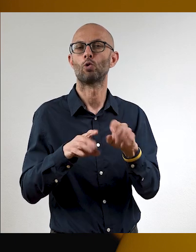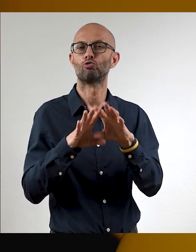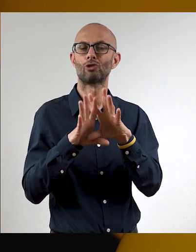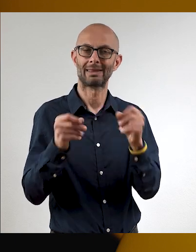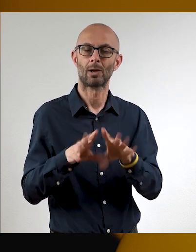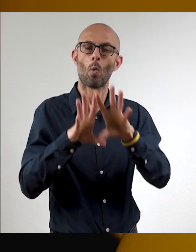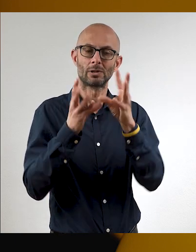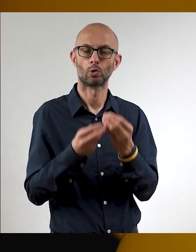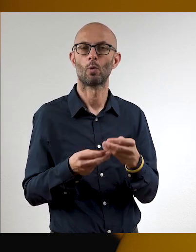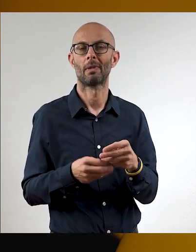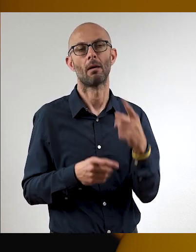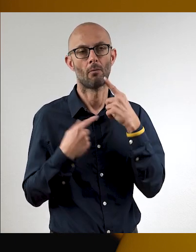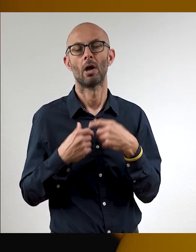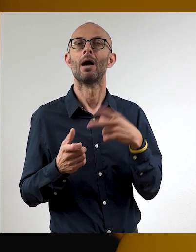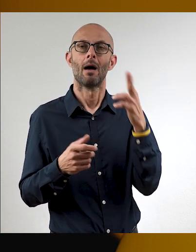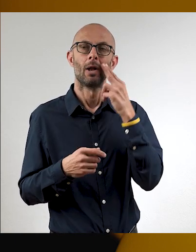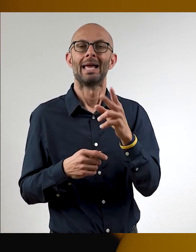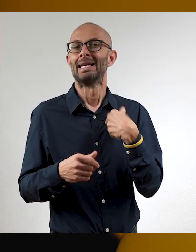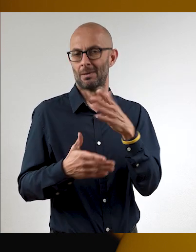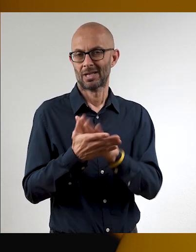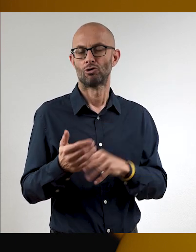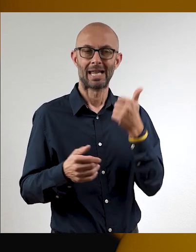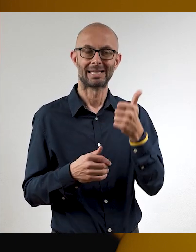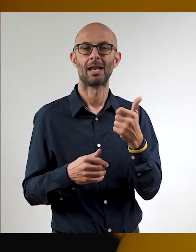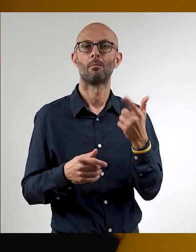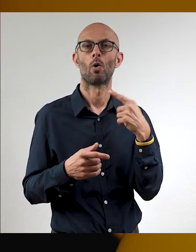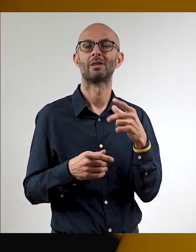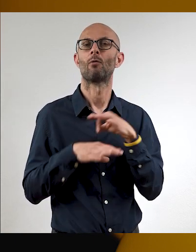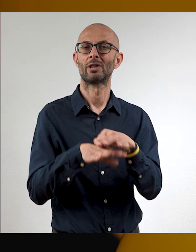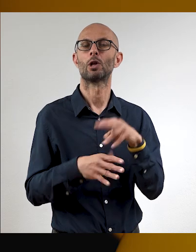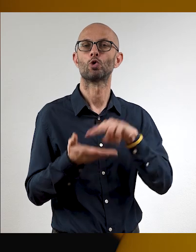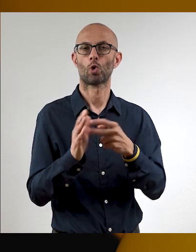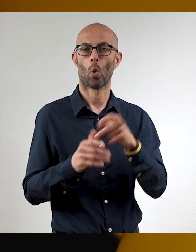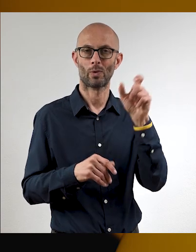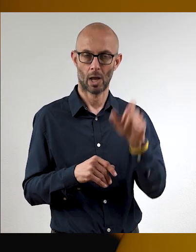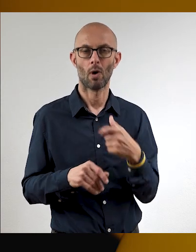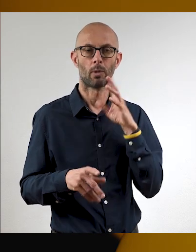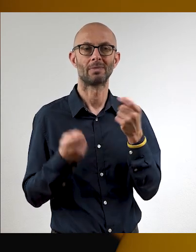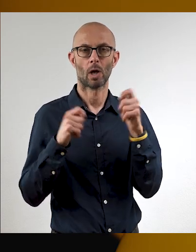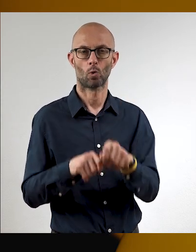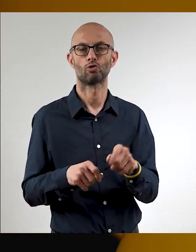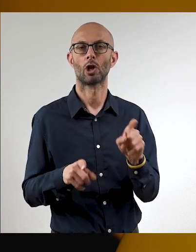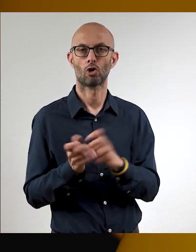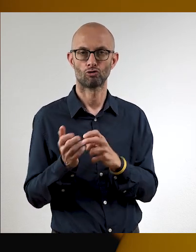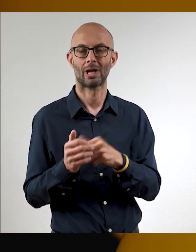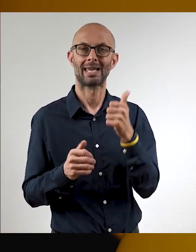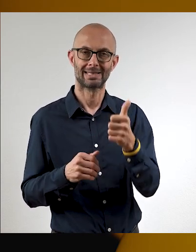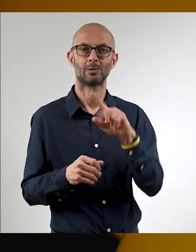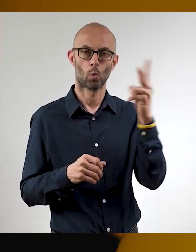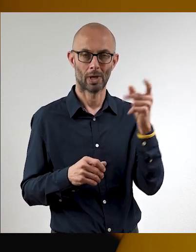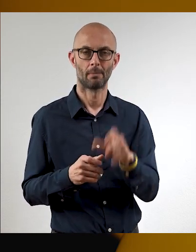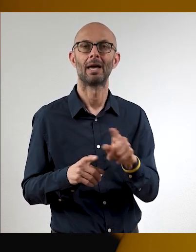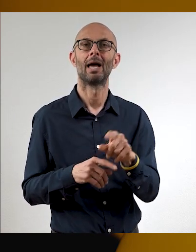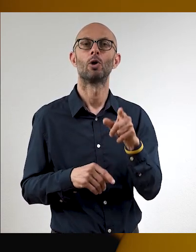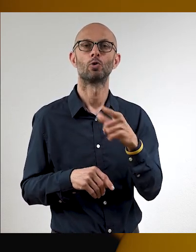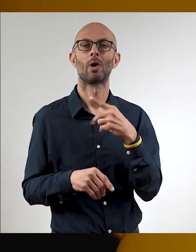vsemu skupaj. Začela sem z enim od vodilnih strokovnjakov, pa bom zaključila še z enim. To